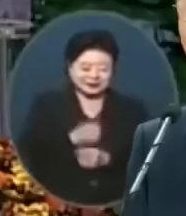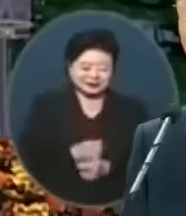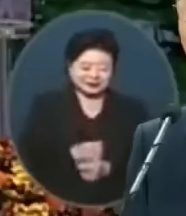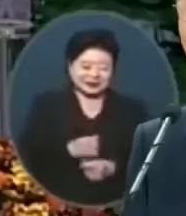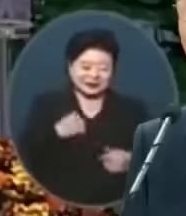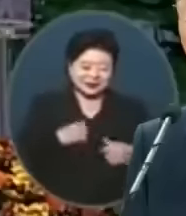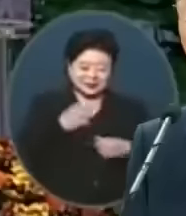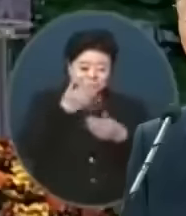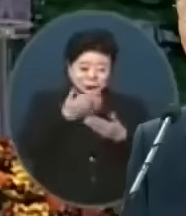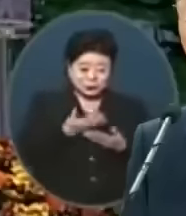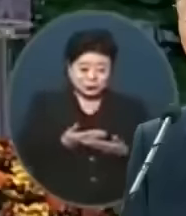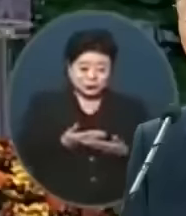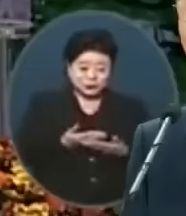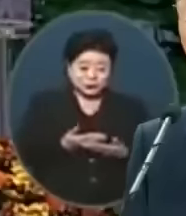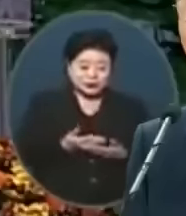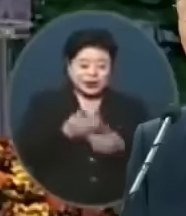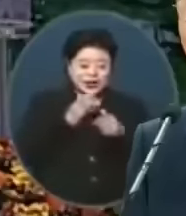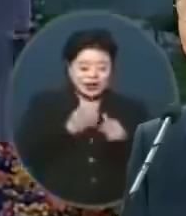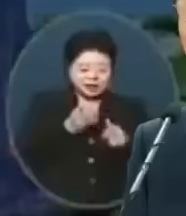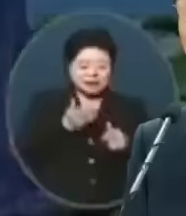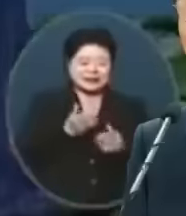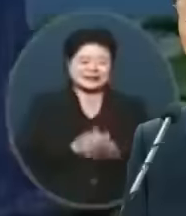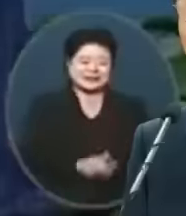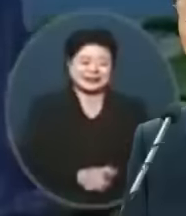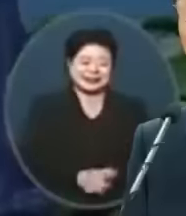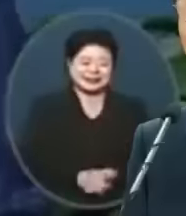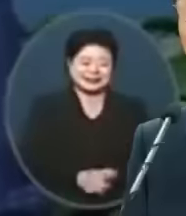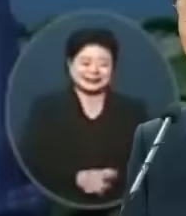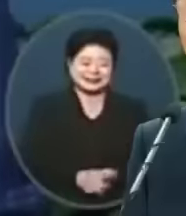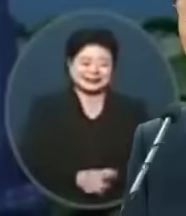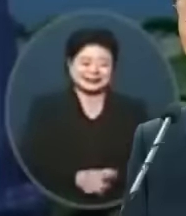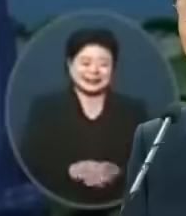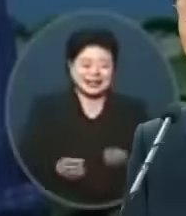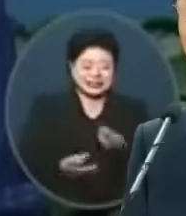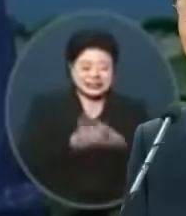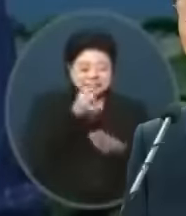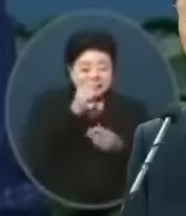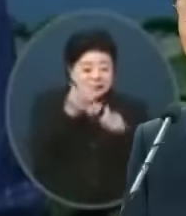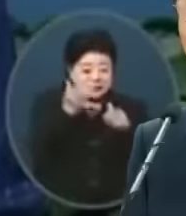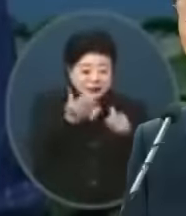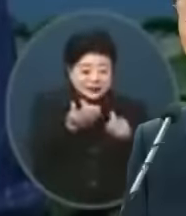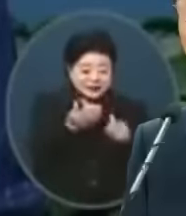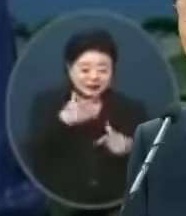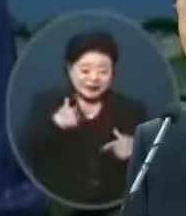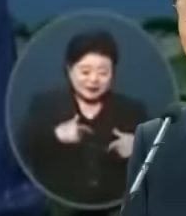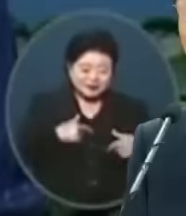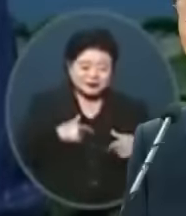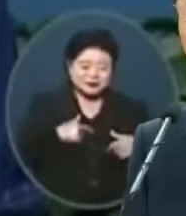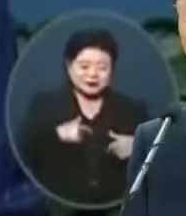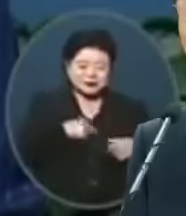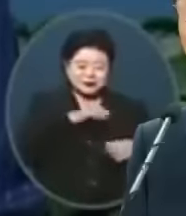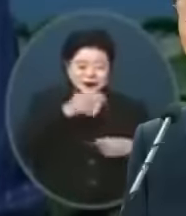기쁨을 주시도록 간구해야 되는 것입니다. 삼위일체 하나님께서 기쁨을 우리에게